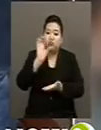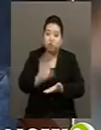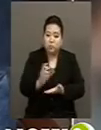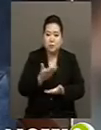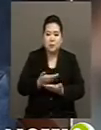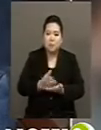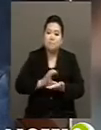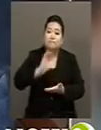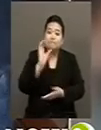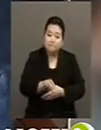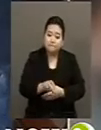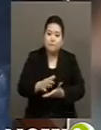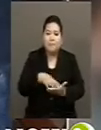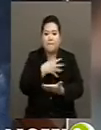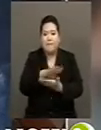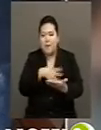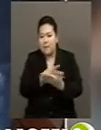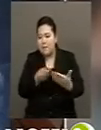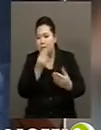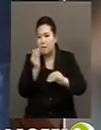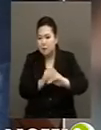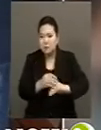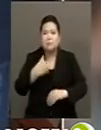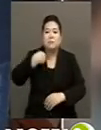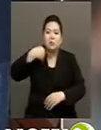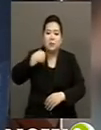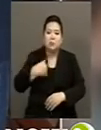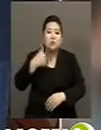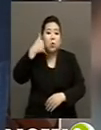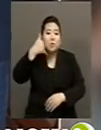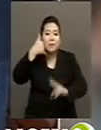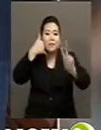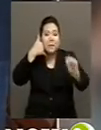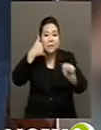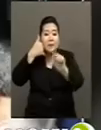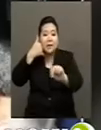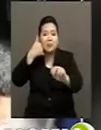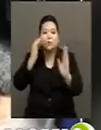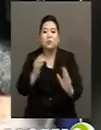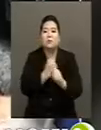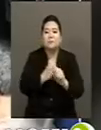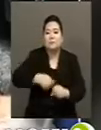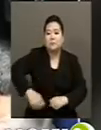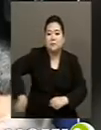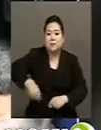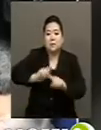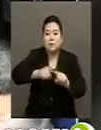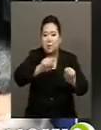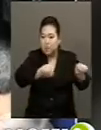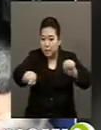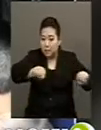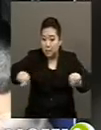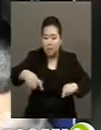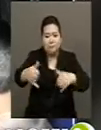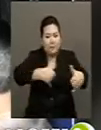าก็ทำท่าทำทีคือซ้อนแผนใช้โทรศัพท์ของนายอาวุธเนี่ยนะฮะโทรไปนัดหมายกับบรรดาแรงงานชาวเมียนชาวกัม